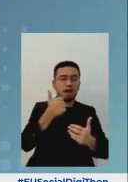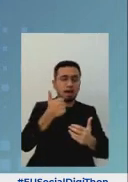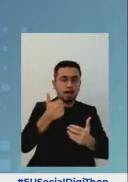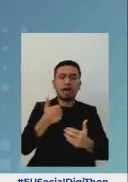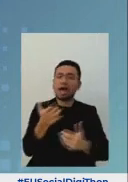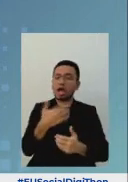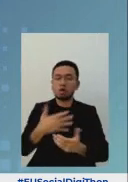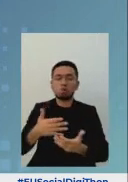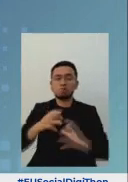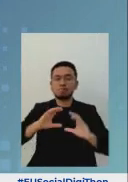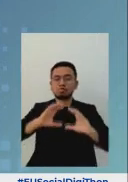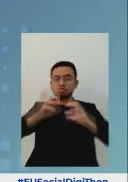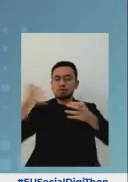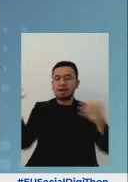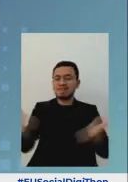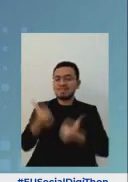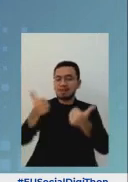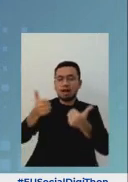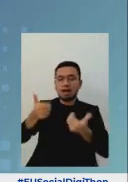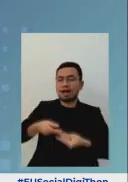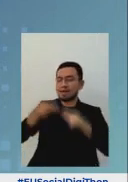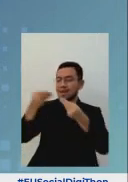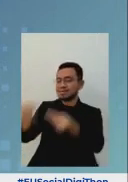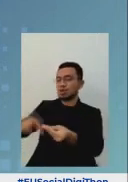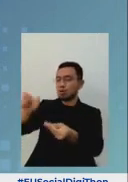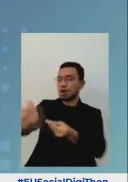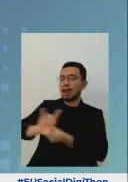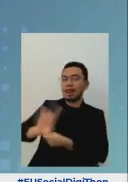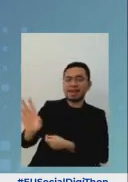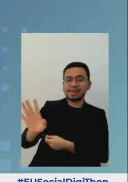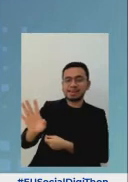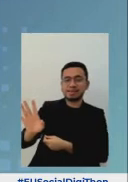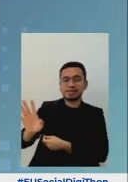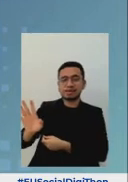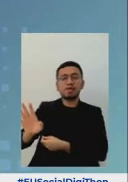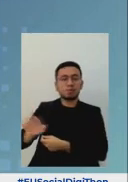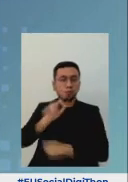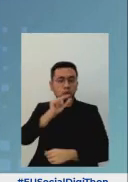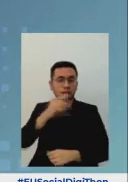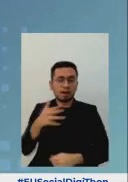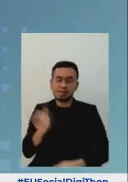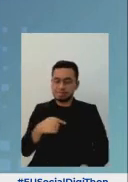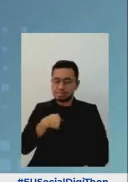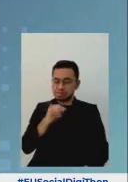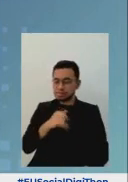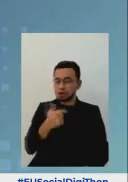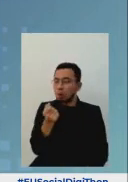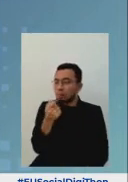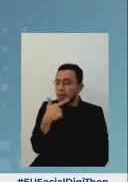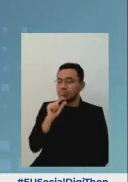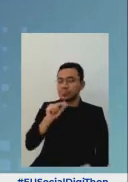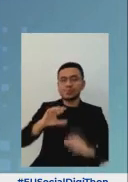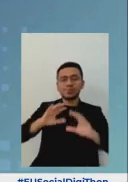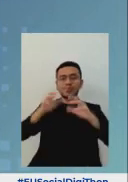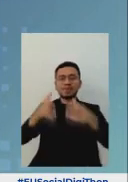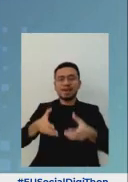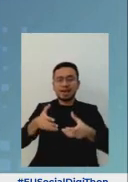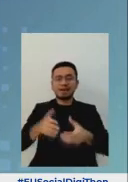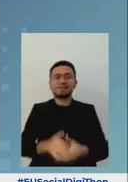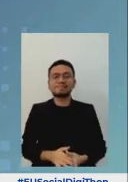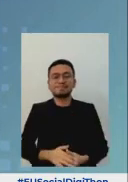lain, maka kamu akan menjadi pengobat bagi dunia ini. Insya Allah kita bisa menjadi orang tua